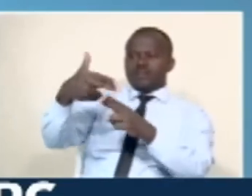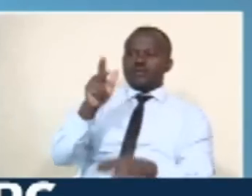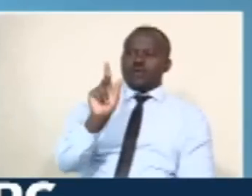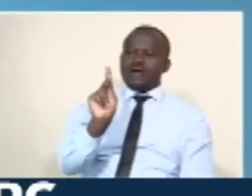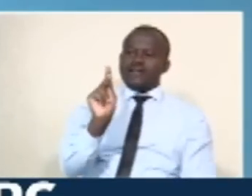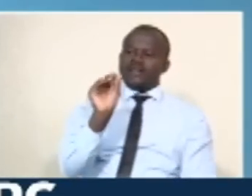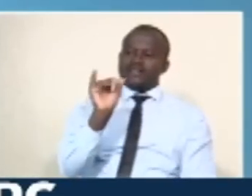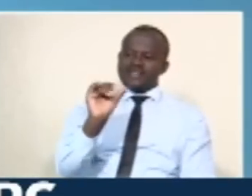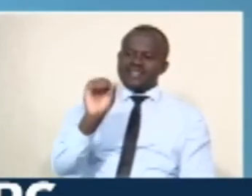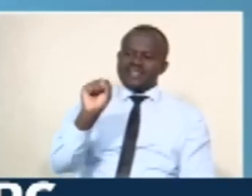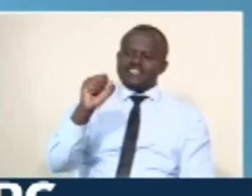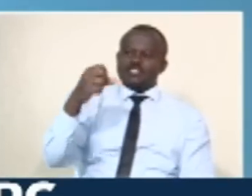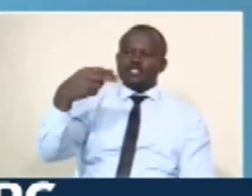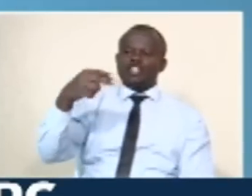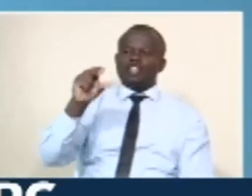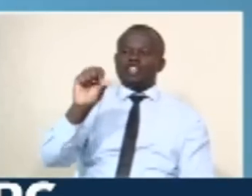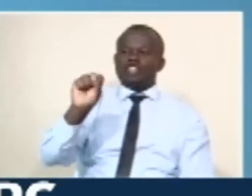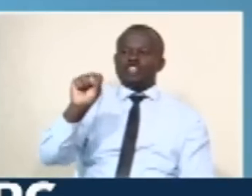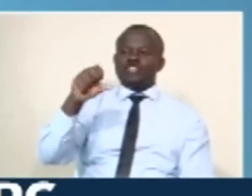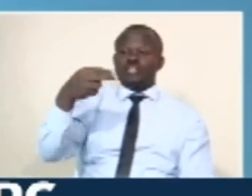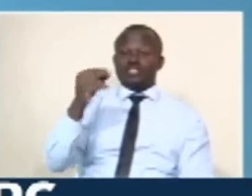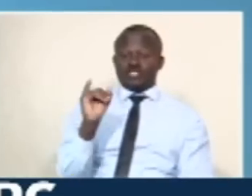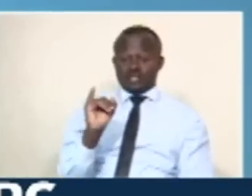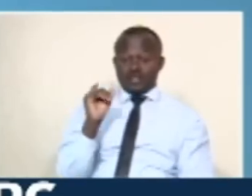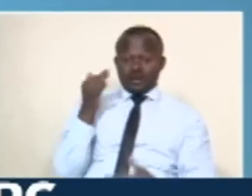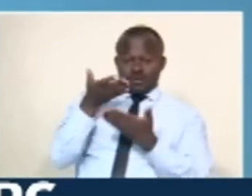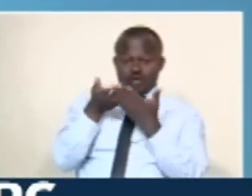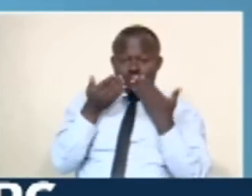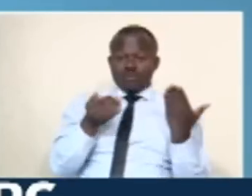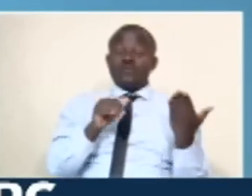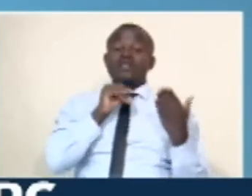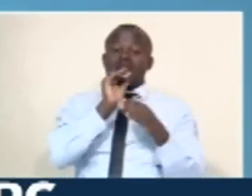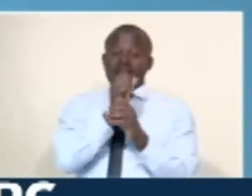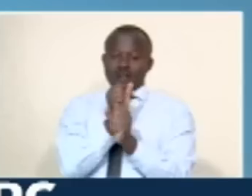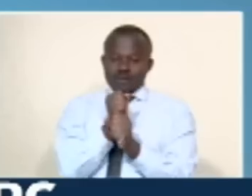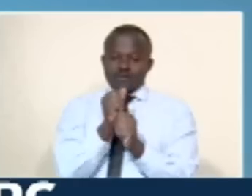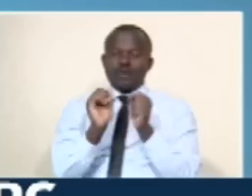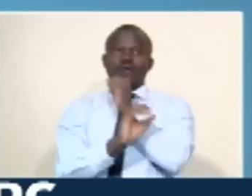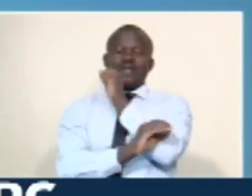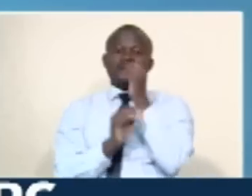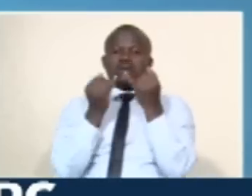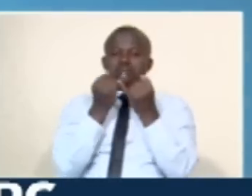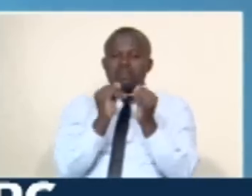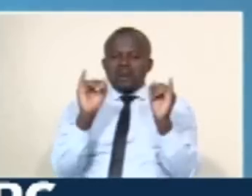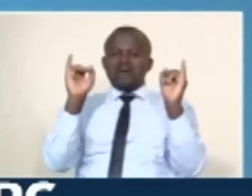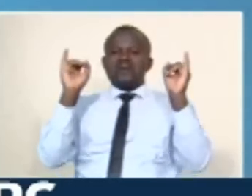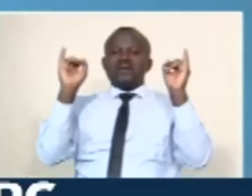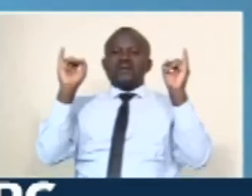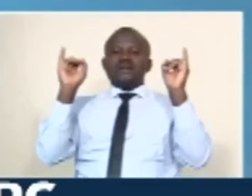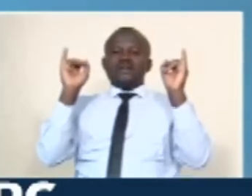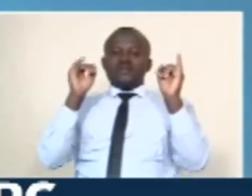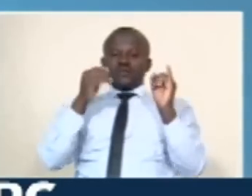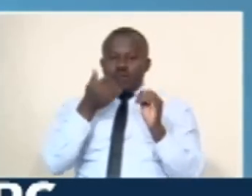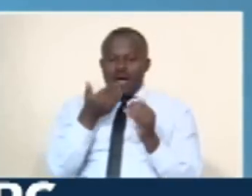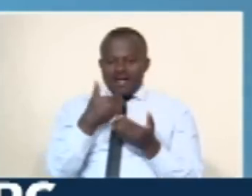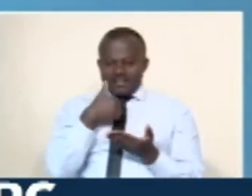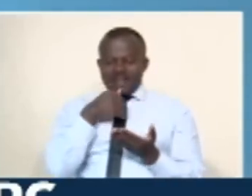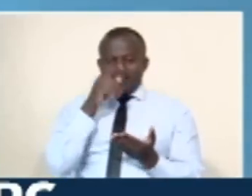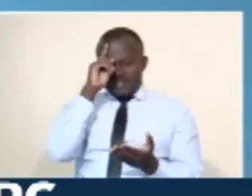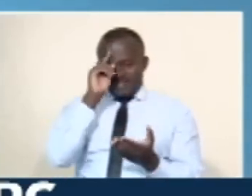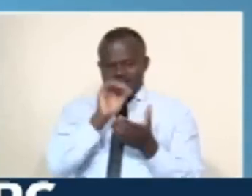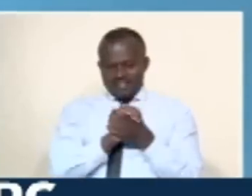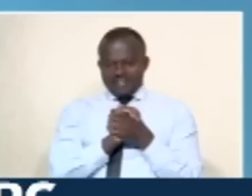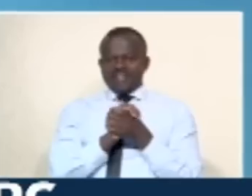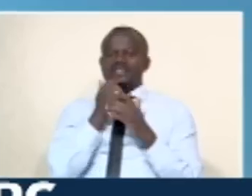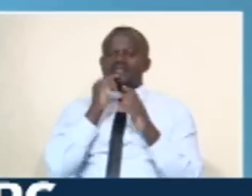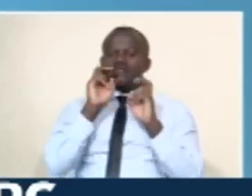nta muntu, nta association cyangwa se nta gihugu cyigenga twagirira icyizere kivuga